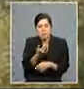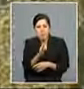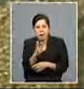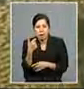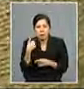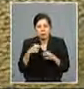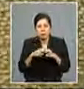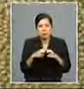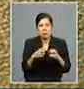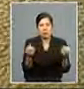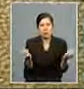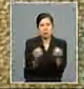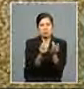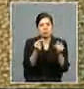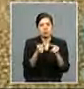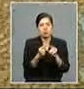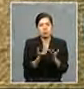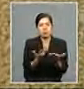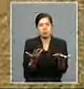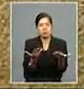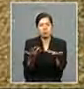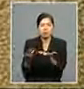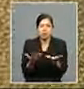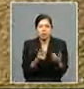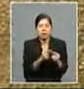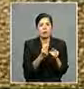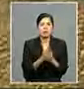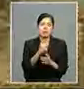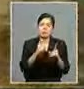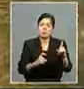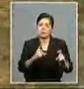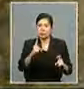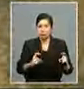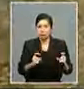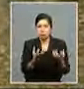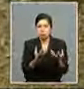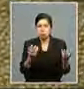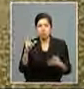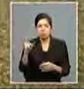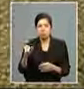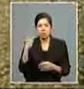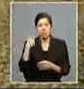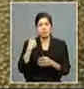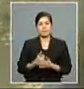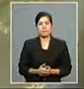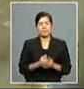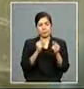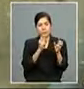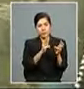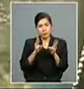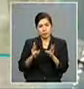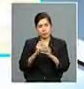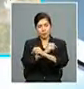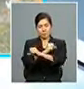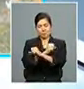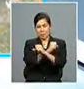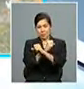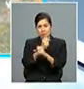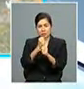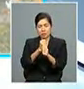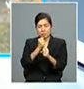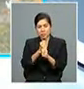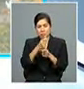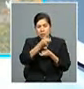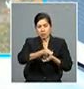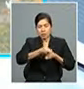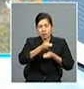ความหนาวเย็นและภาวะน้ำน้อยจนไม่กินอาหารบางที่ก็ตายเป็นจำนวนมากครับสำหรับคำแนะนำการรับมืออากาศหนาวเย็นจากทางการเกษตรก็คือว่าภ